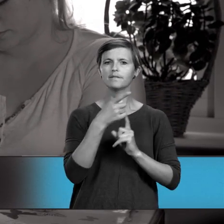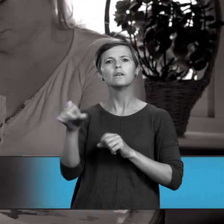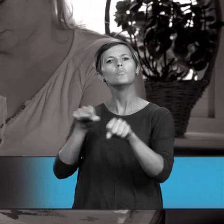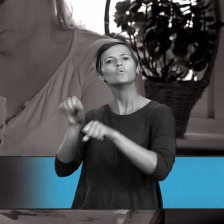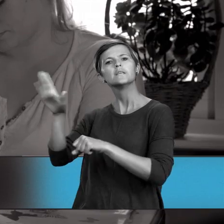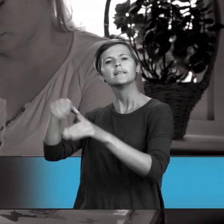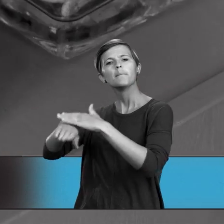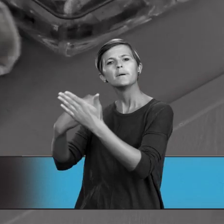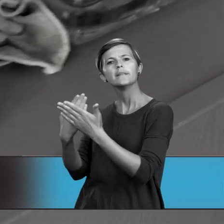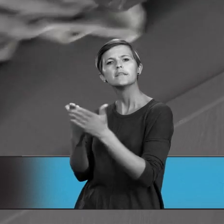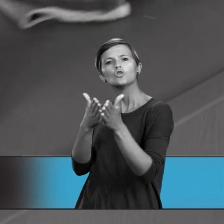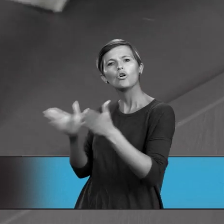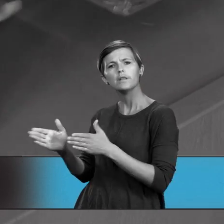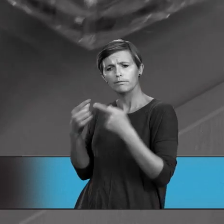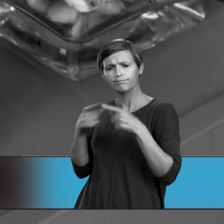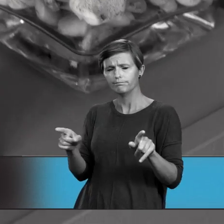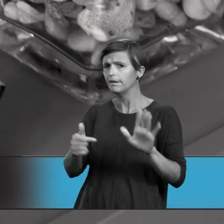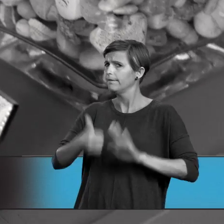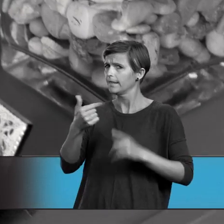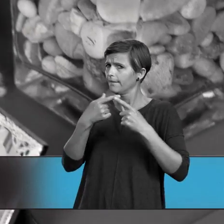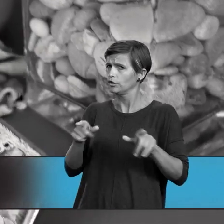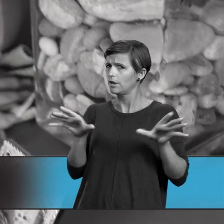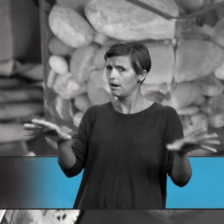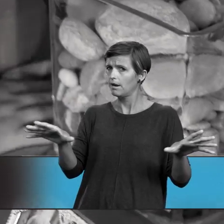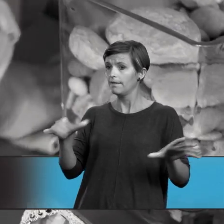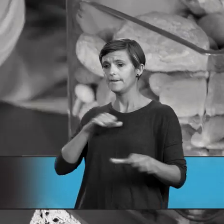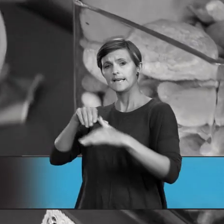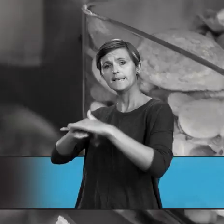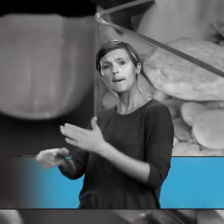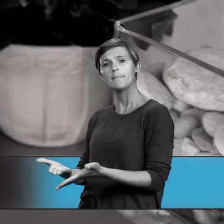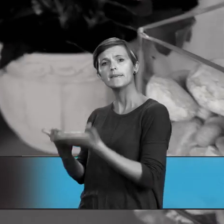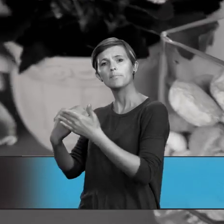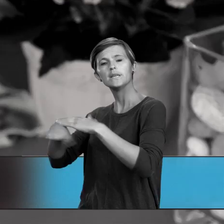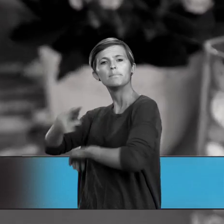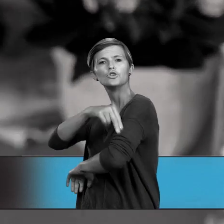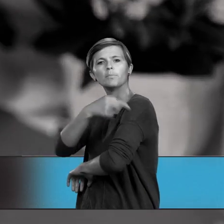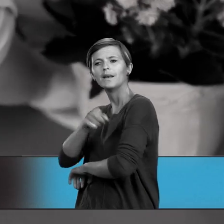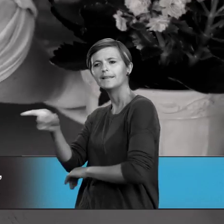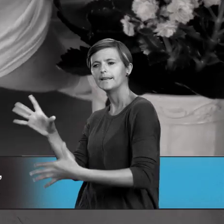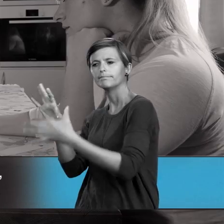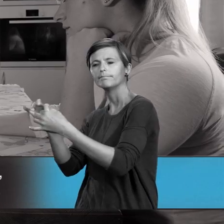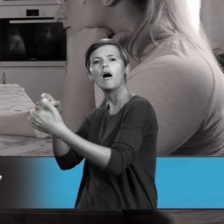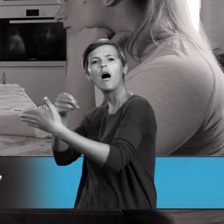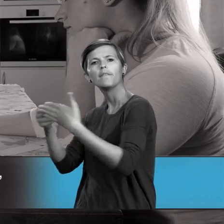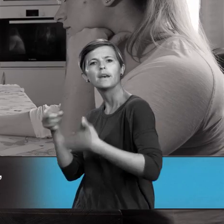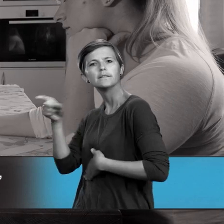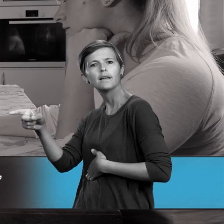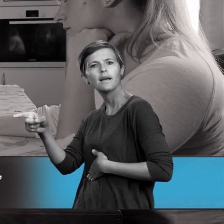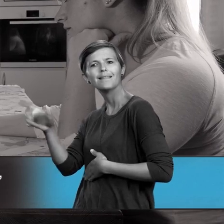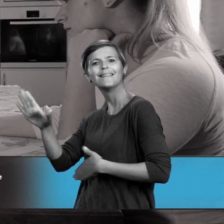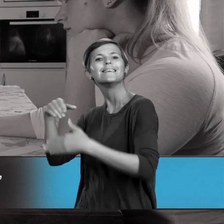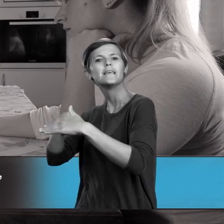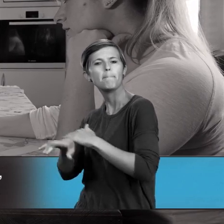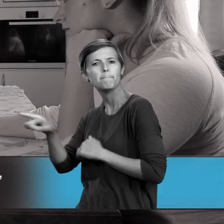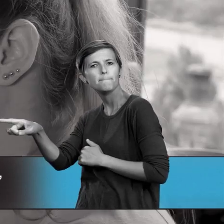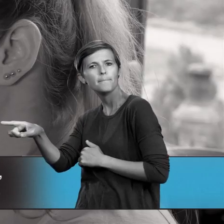assistenter. BPA er et alternativ til kommunens hjemmetjenesteordning, og forskjellen er vesentlig. Har du hjemmehjelp og hjemmesykepleie,